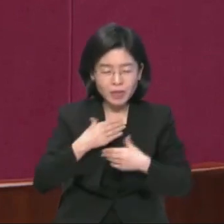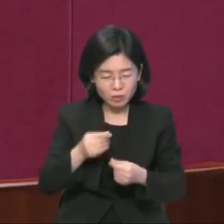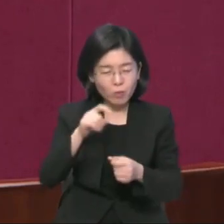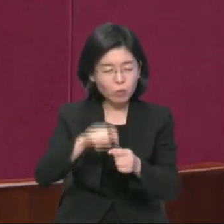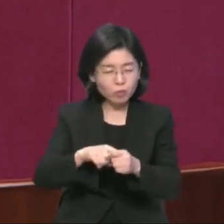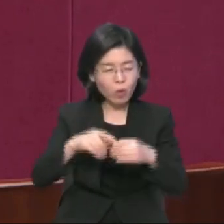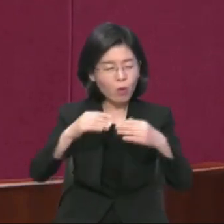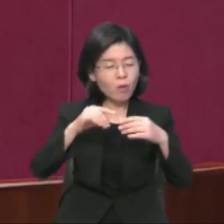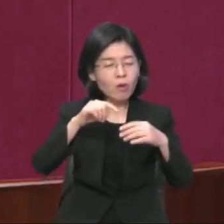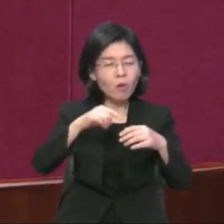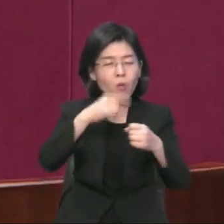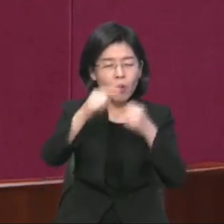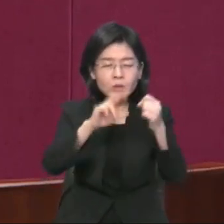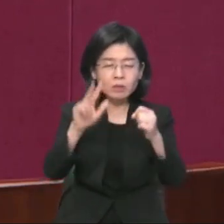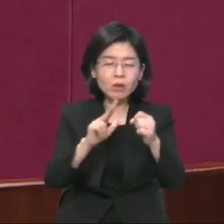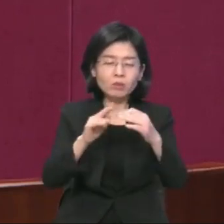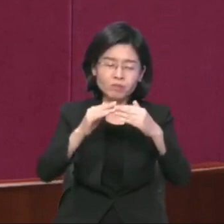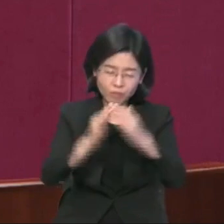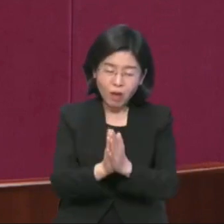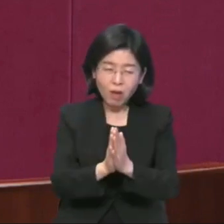것을 왜 문제가 됩니까?